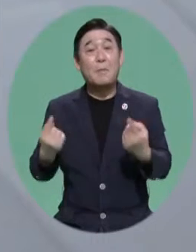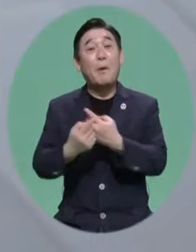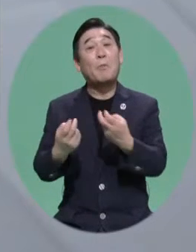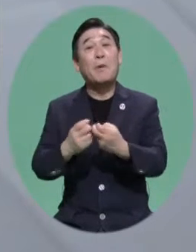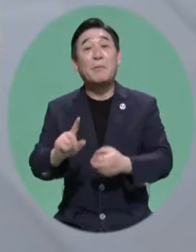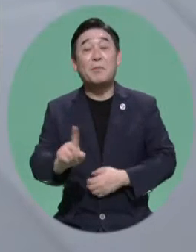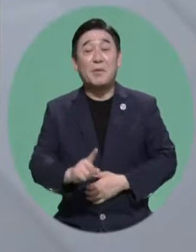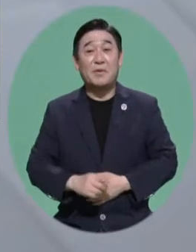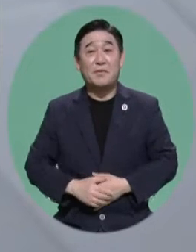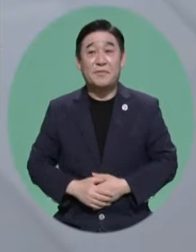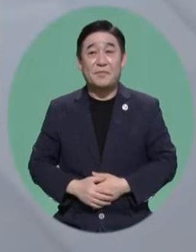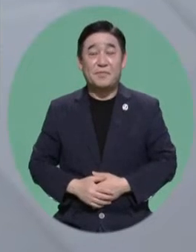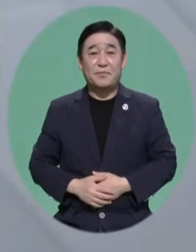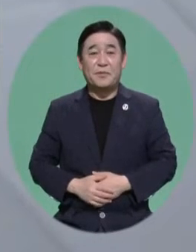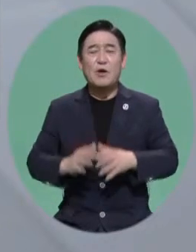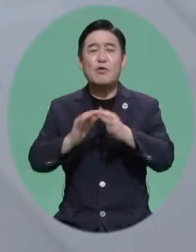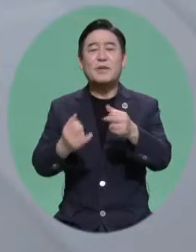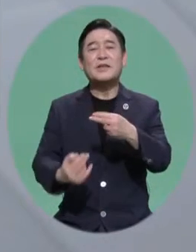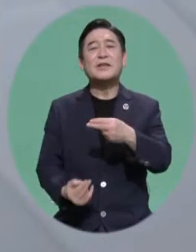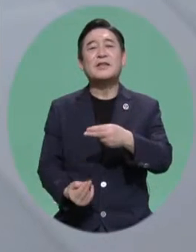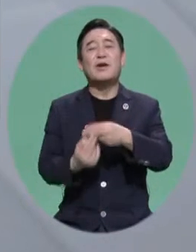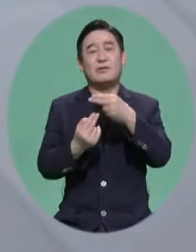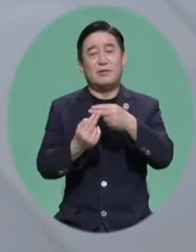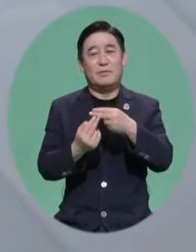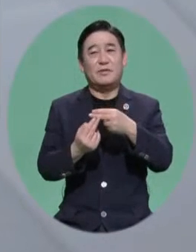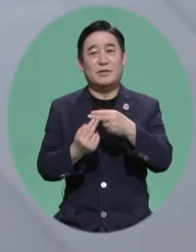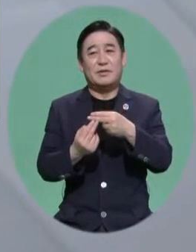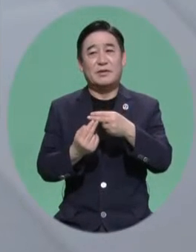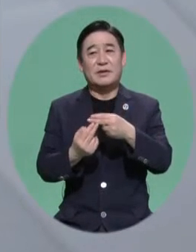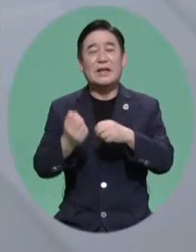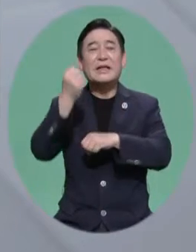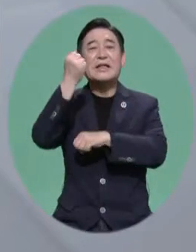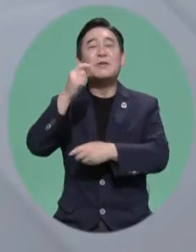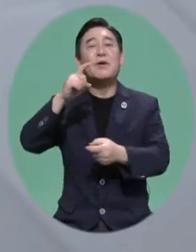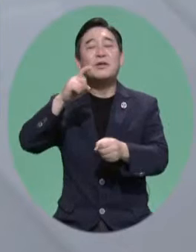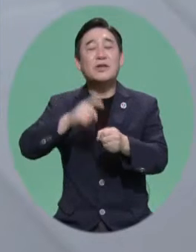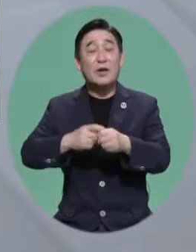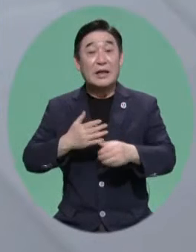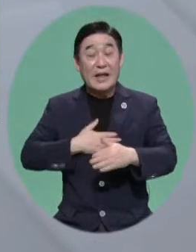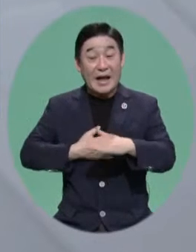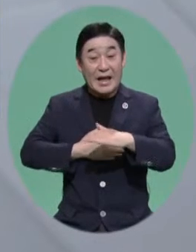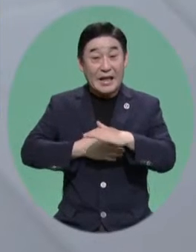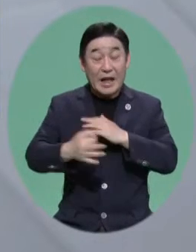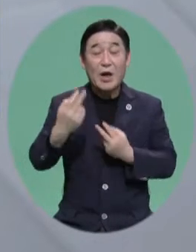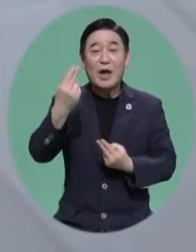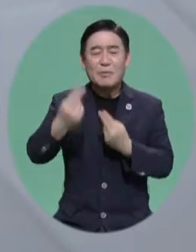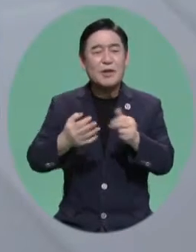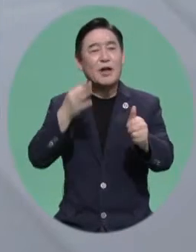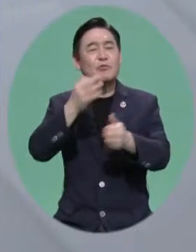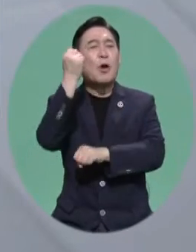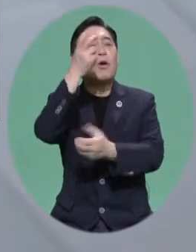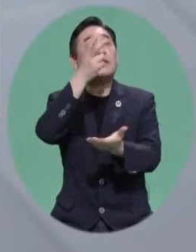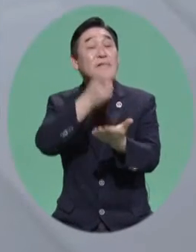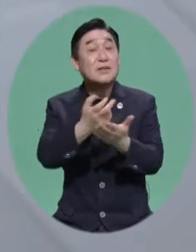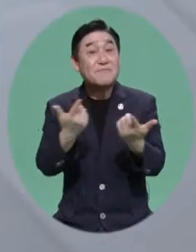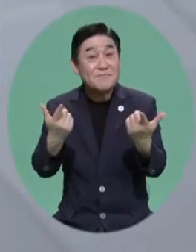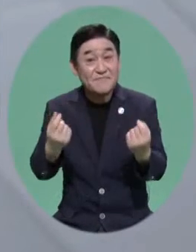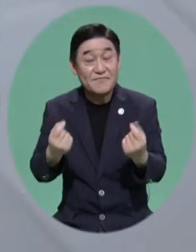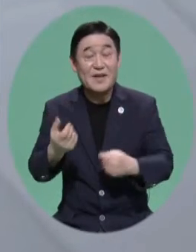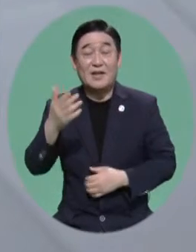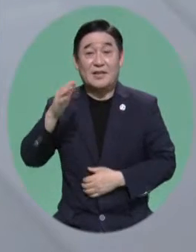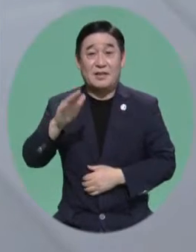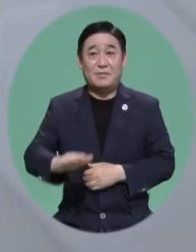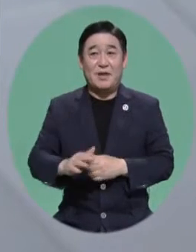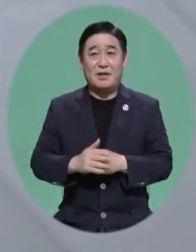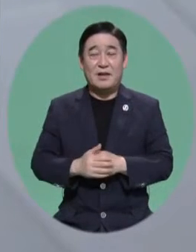되겠습니까 그러니까 이 국민연금은 기본적으로 는 낸거 에 비해서 주는 것이 원칙 이기는 하지만